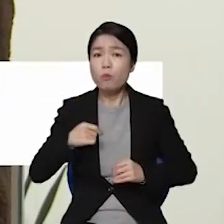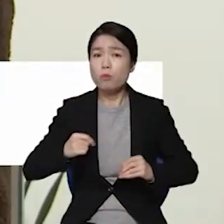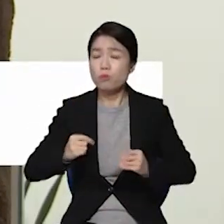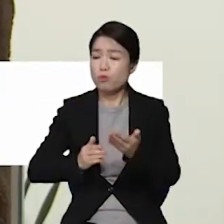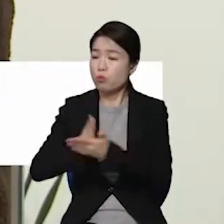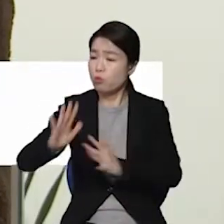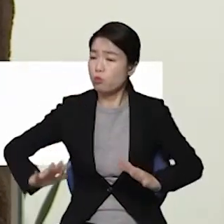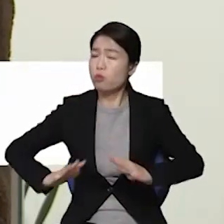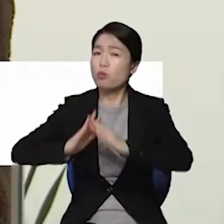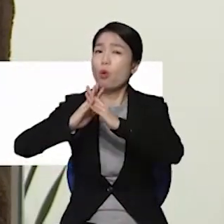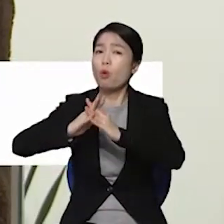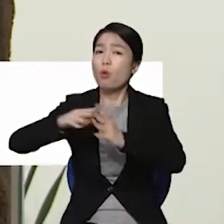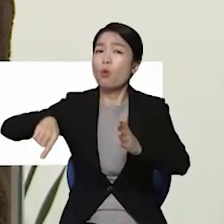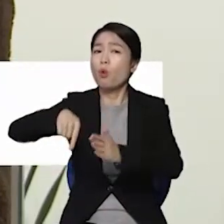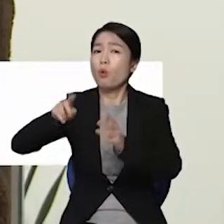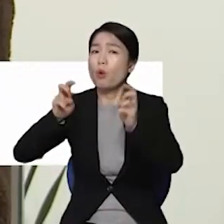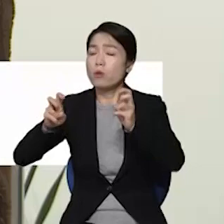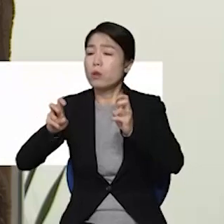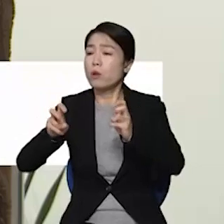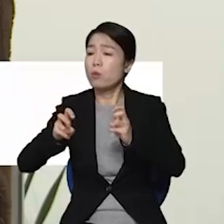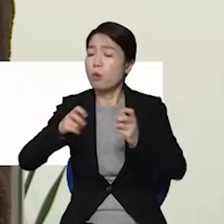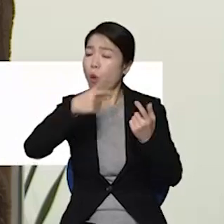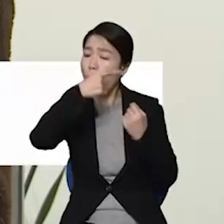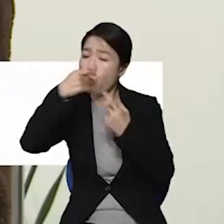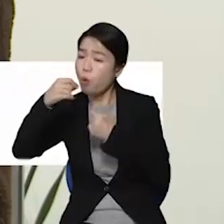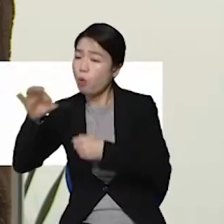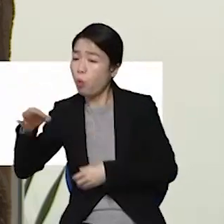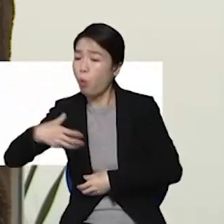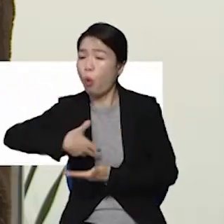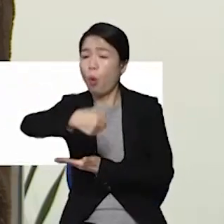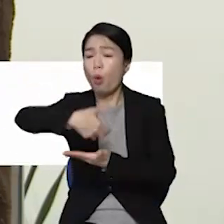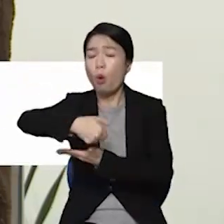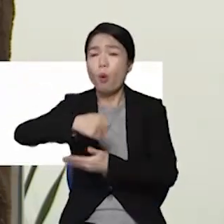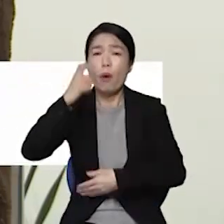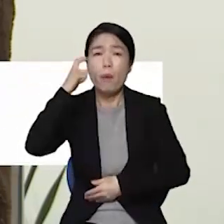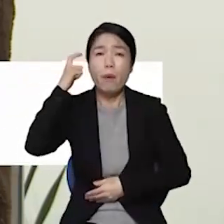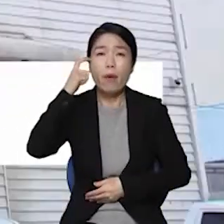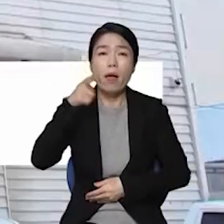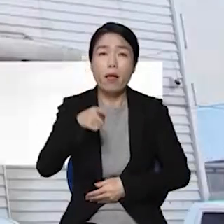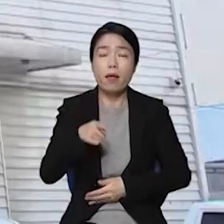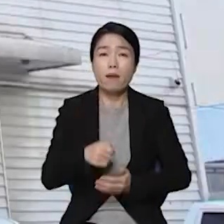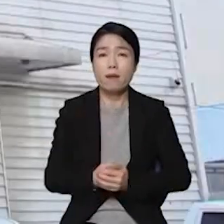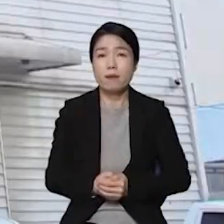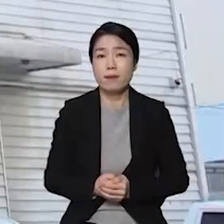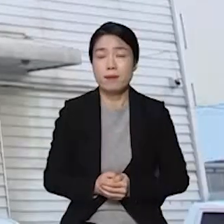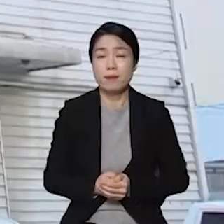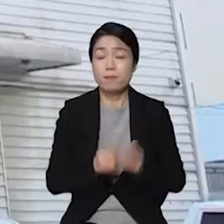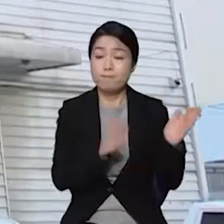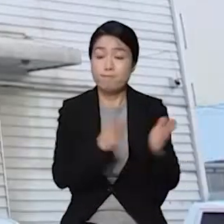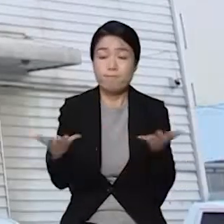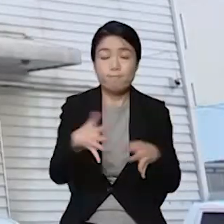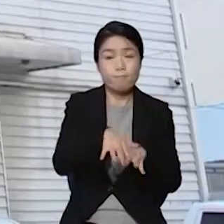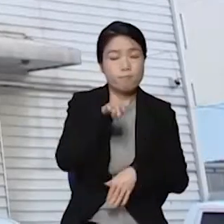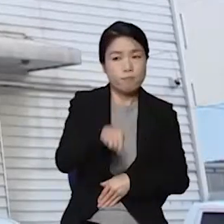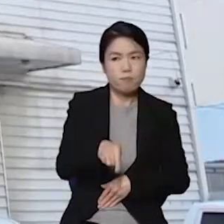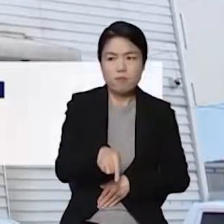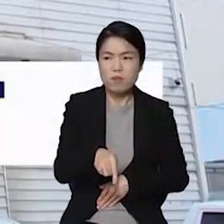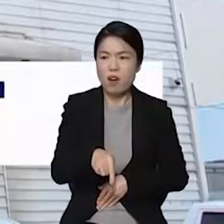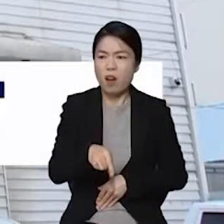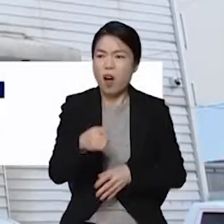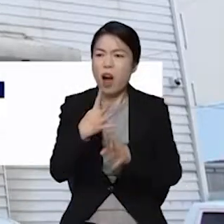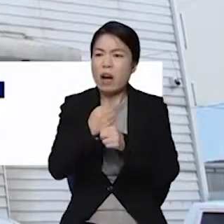전혀 없는 우리 전문건설 우리 골조업체한테 그 원래비를 받아가냐. 반면 노조는